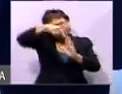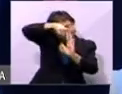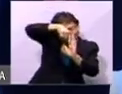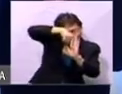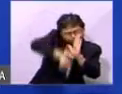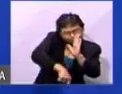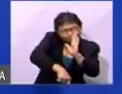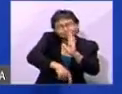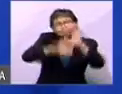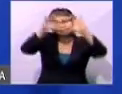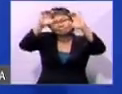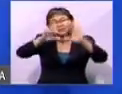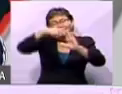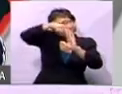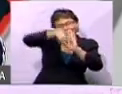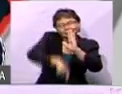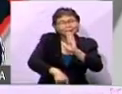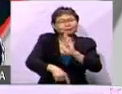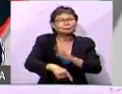mendalam.